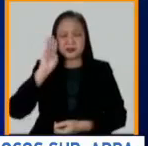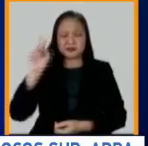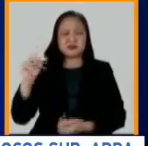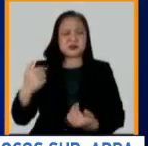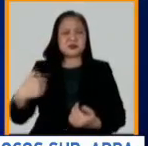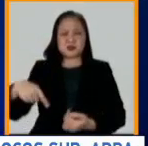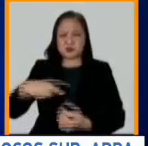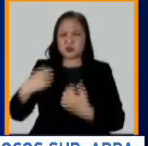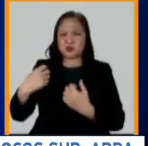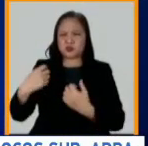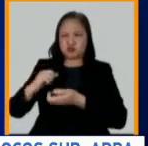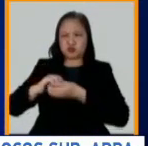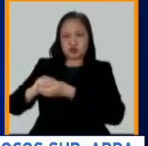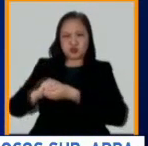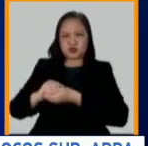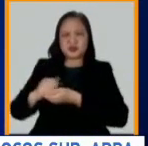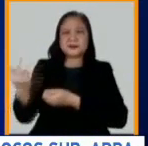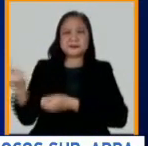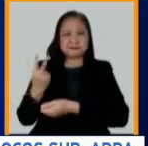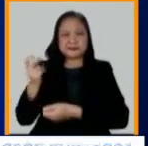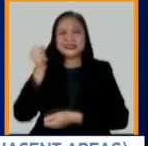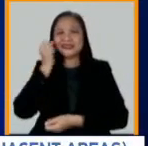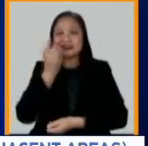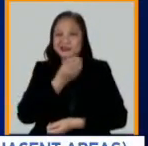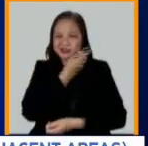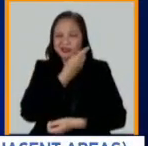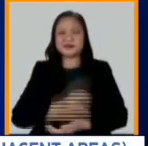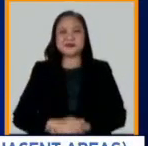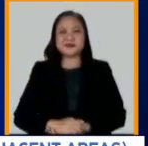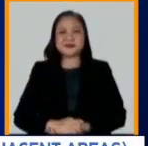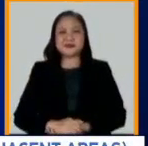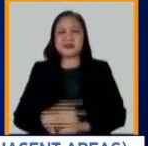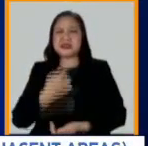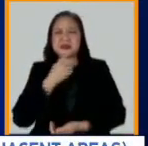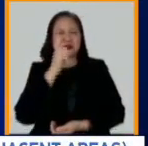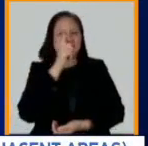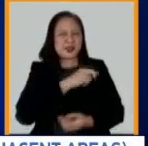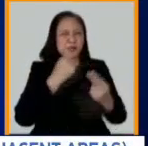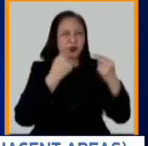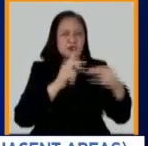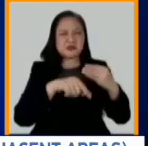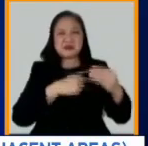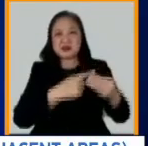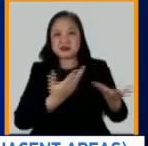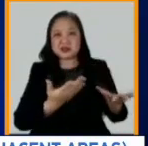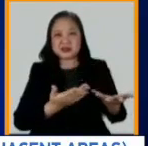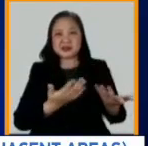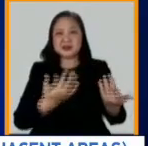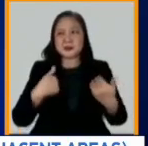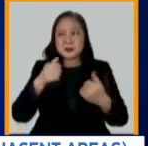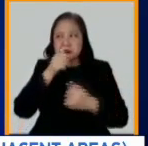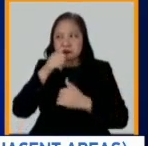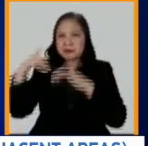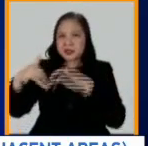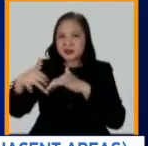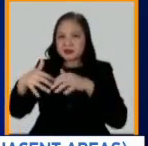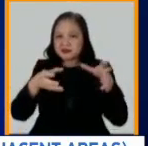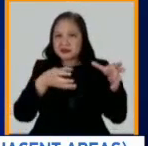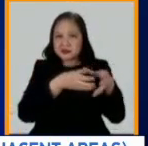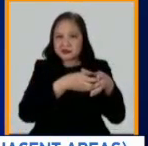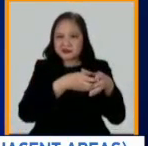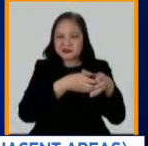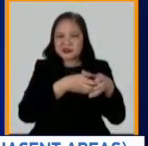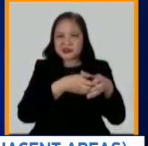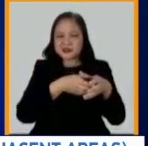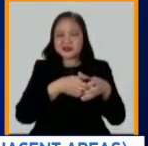Sara Duterte. Tinukoy niya ang mga fake news tungkol sa umano'y secret meeting ng kanyang kampo sa kampo ni Senate President Tito